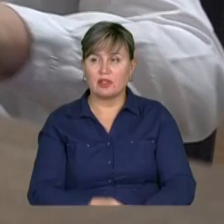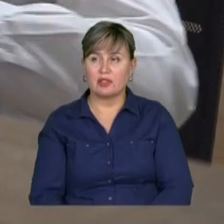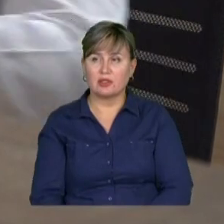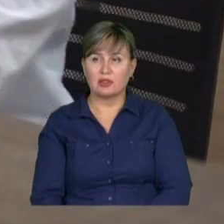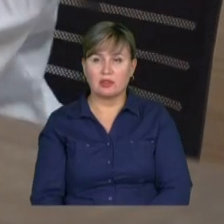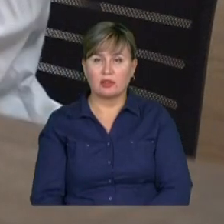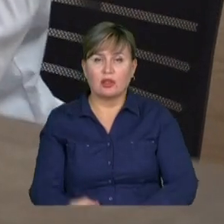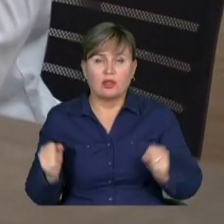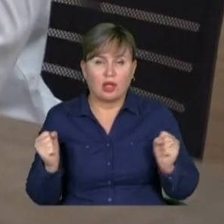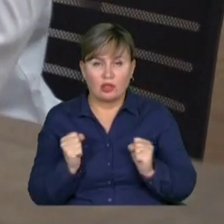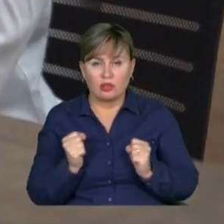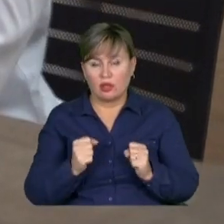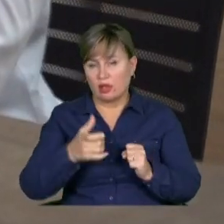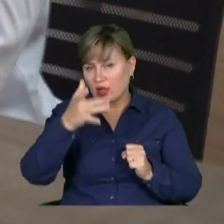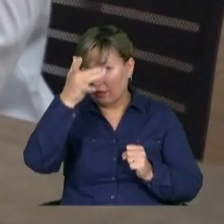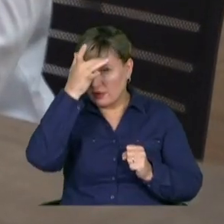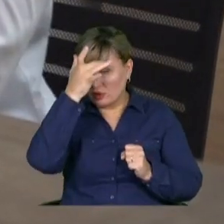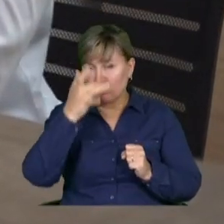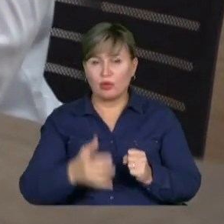38-39, озноб, головные боли,